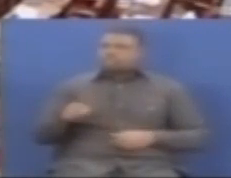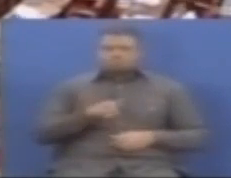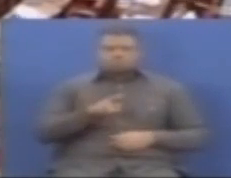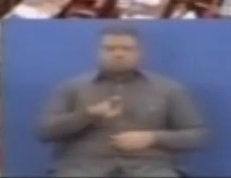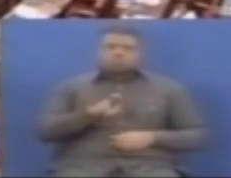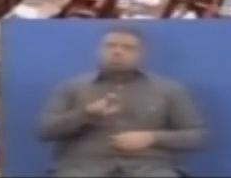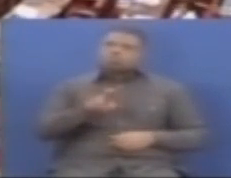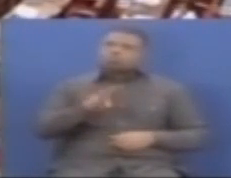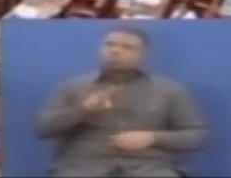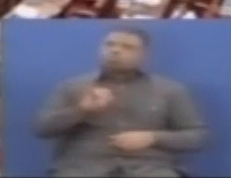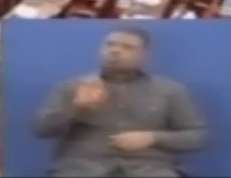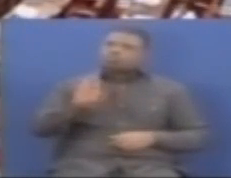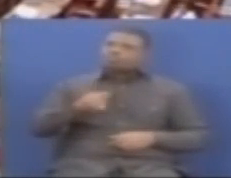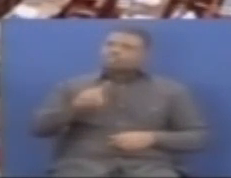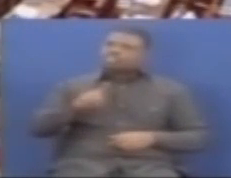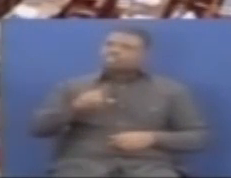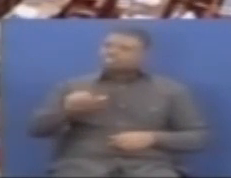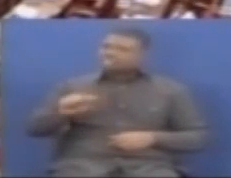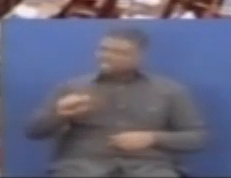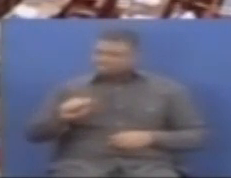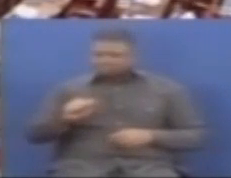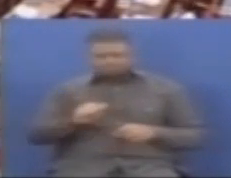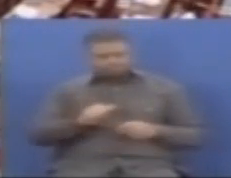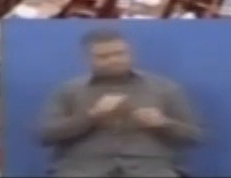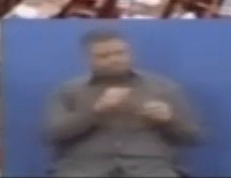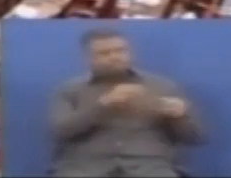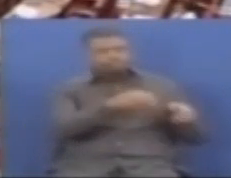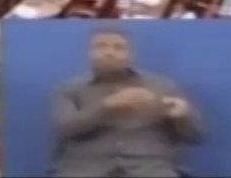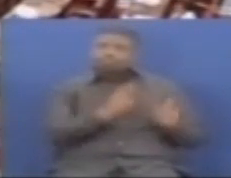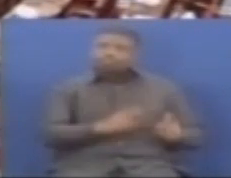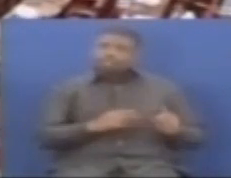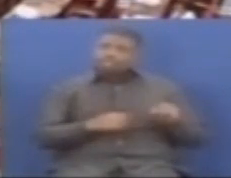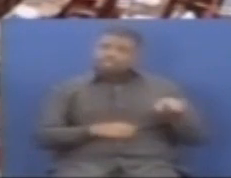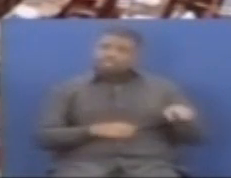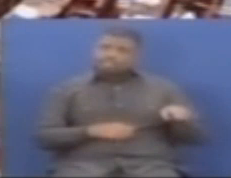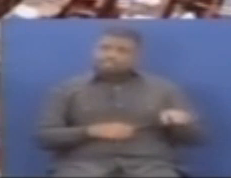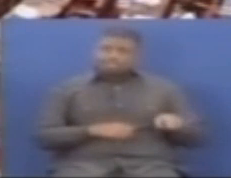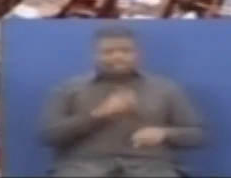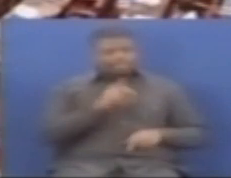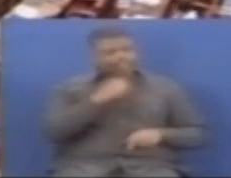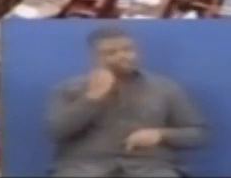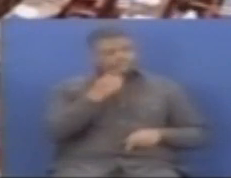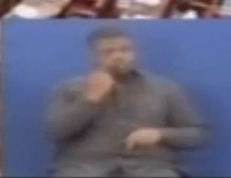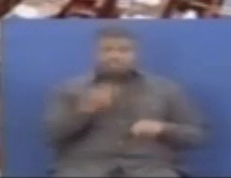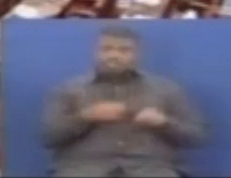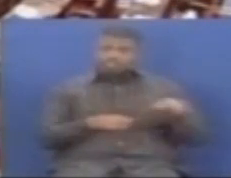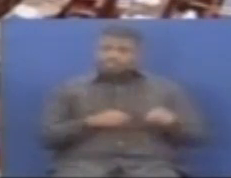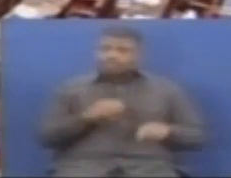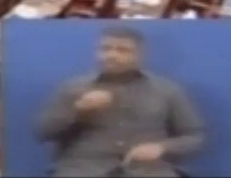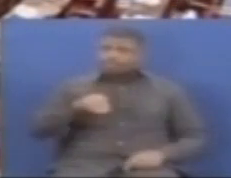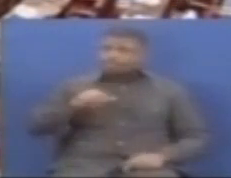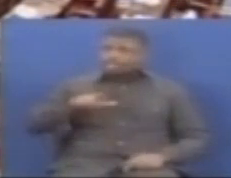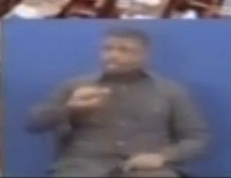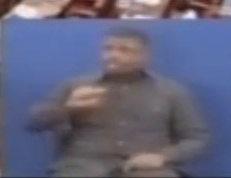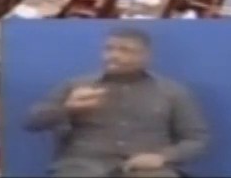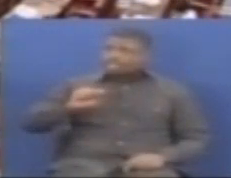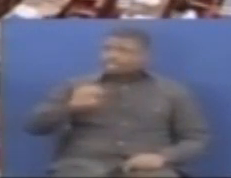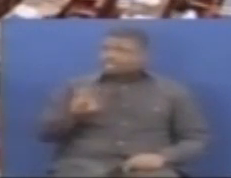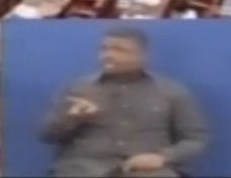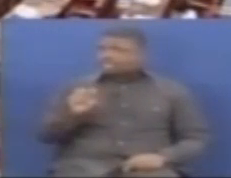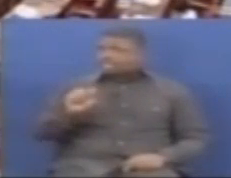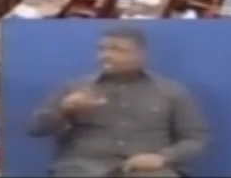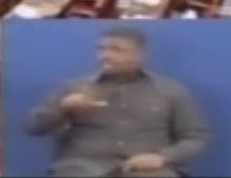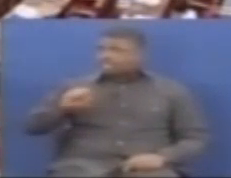naona anatabasamu, anafahamu kwamba serikali inayo nia dhabiti ya kufanya maboresho ya barabara katika maeneo haya, na ndio maana kuna